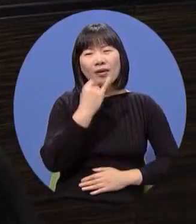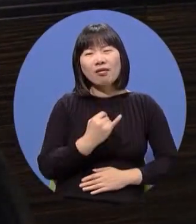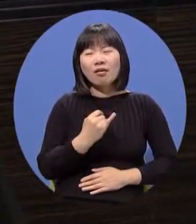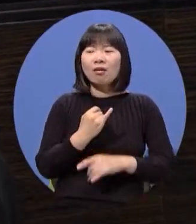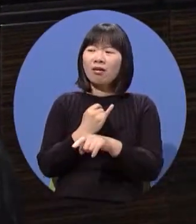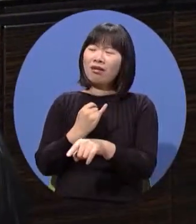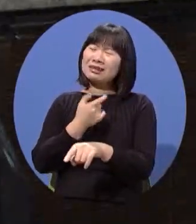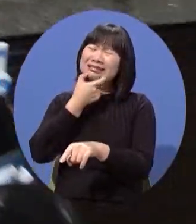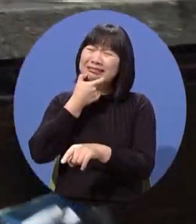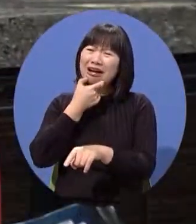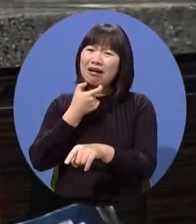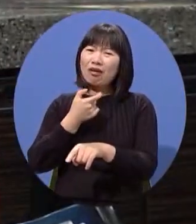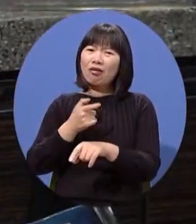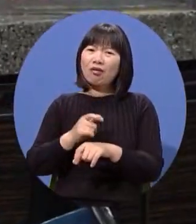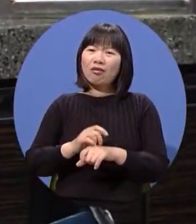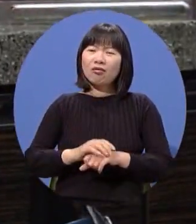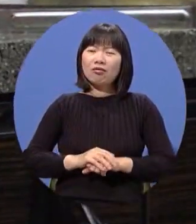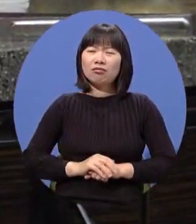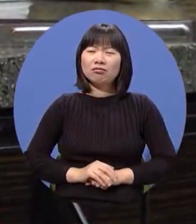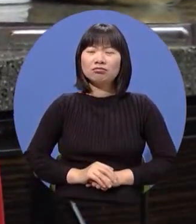싫어!